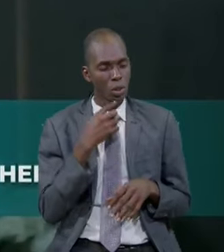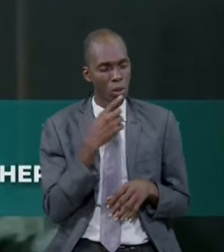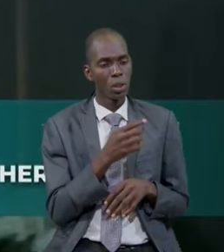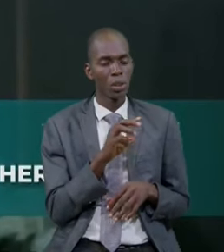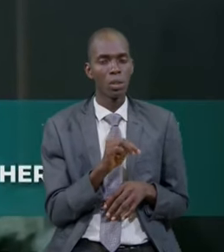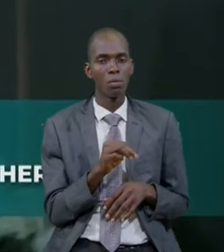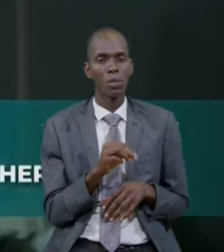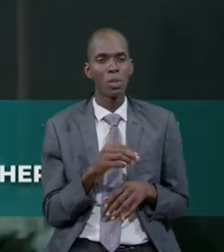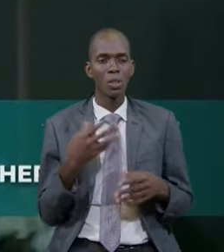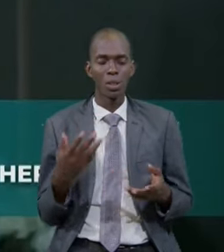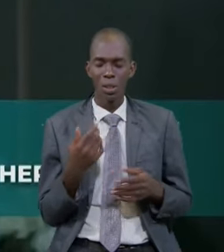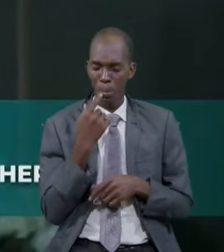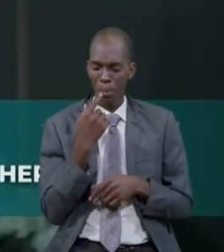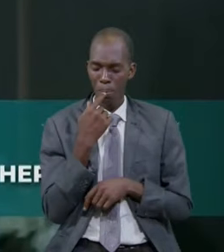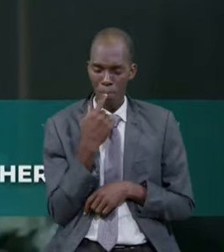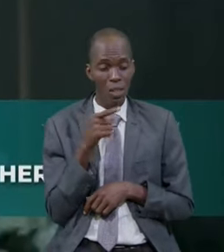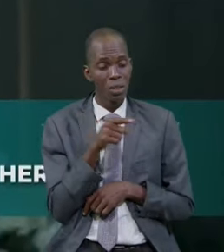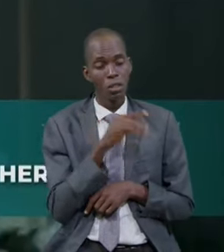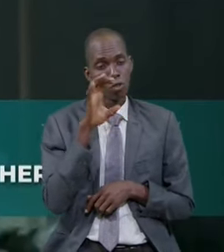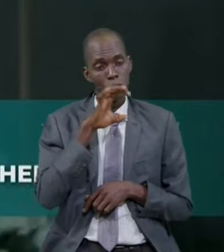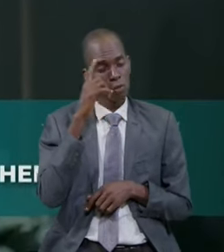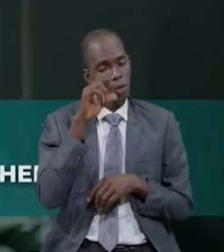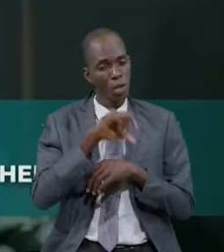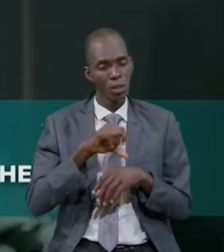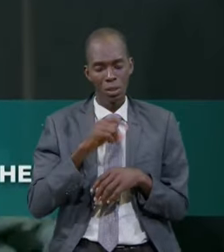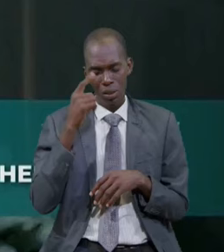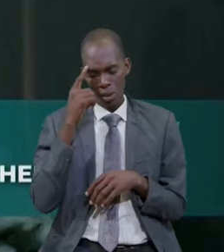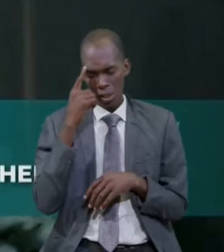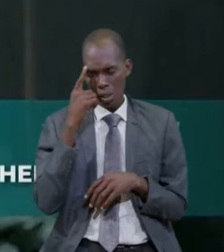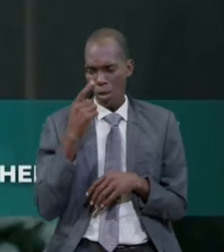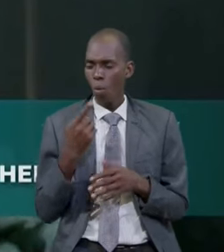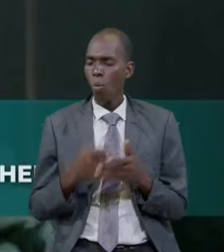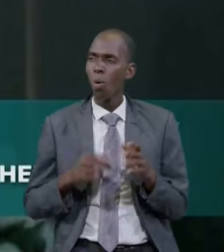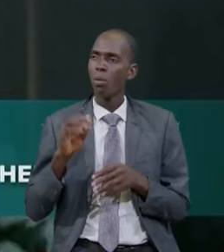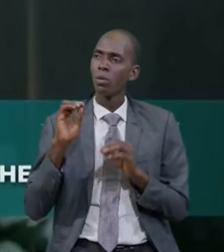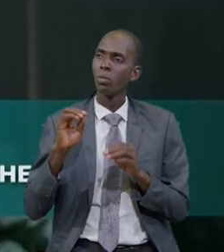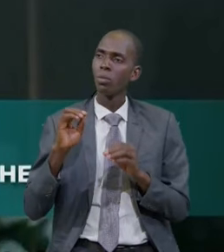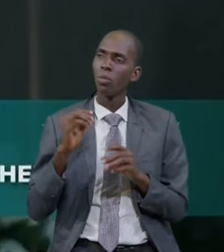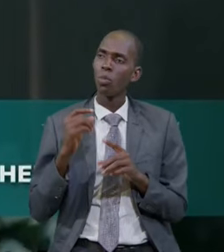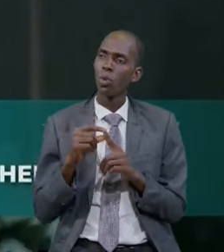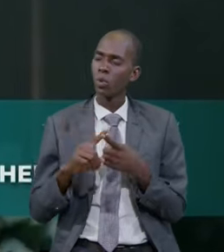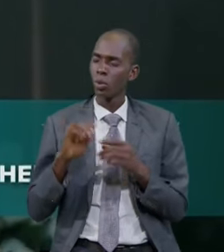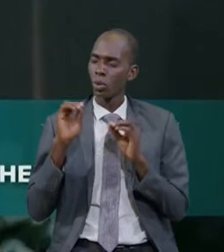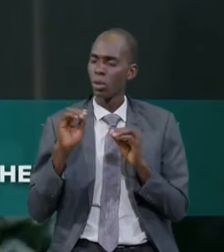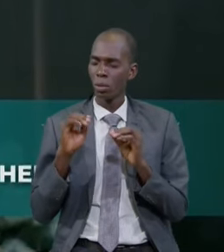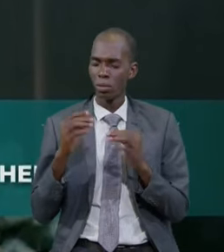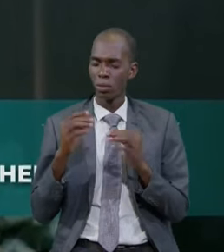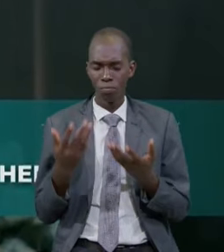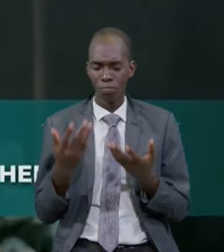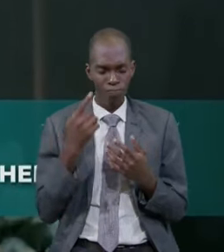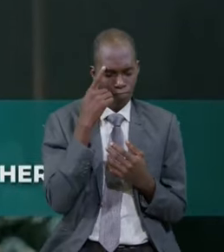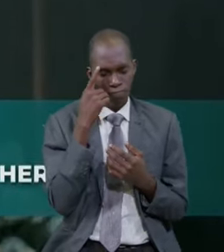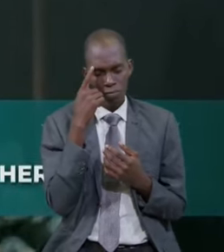comment est-ce que on dit que je vais prêcher ce dimanche? Cherche un message. Un message qui va les libérer de